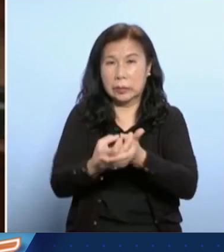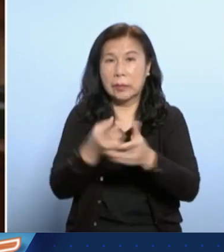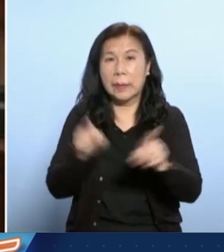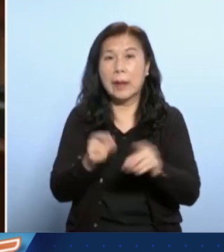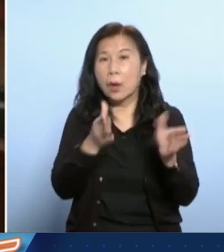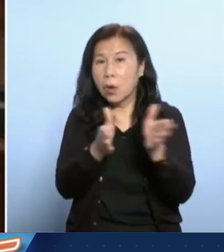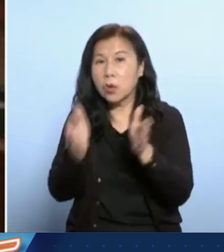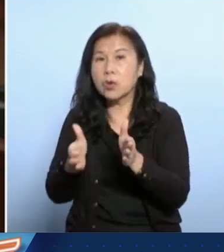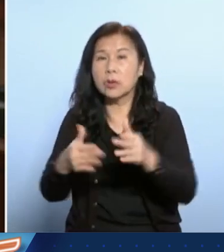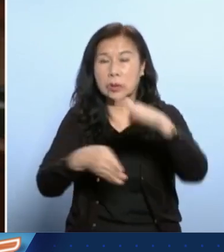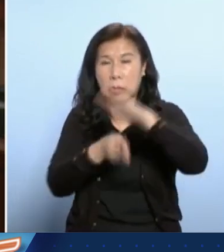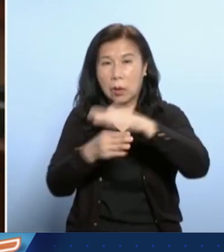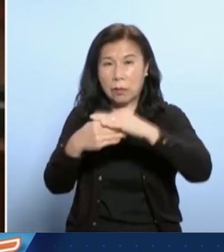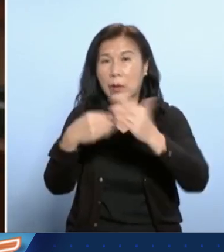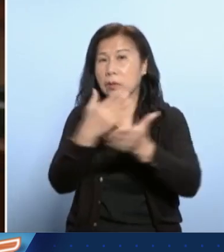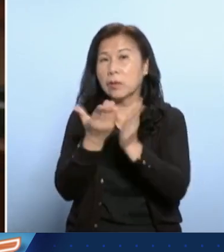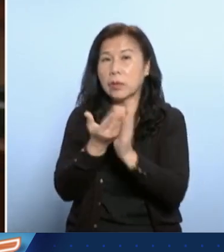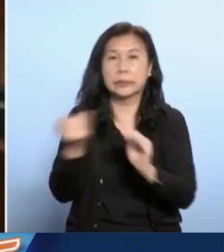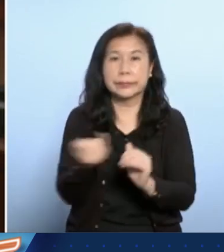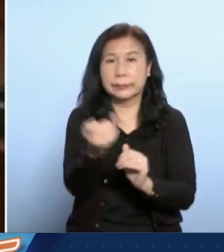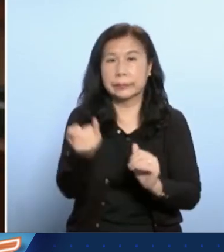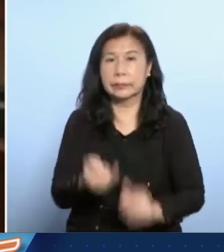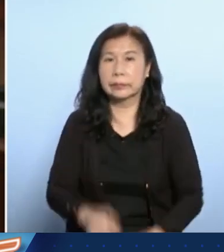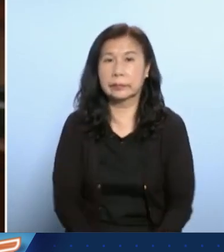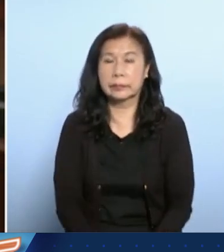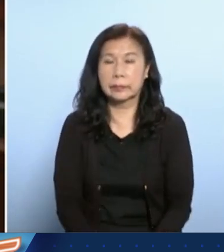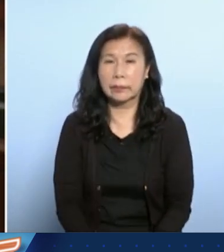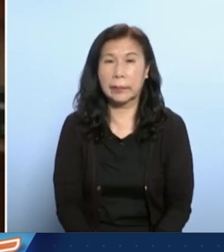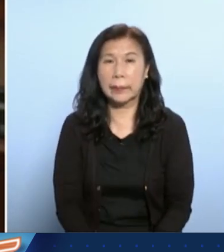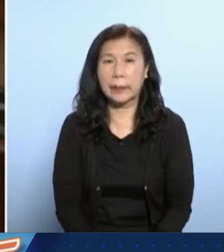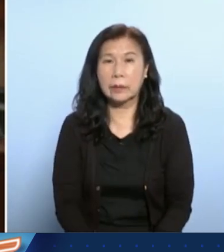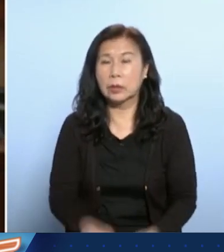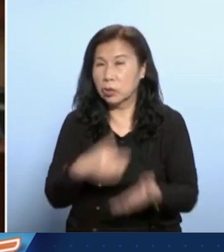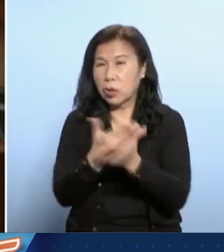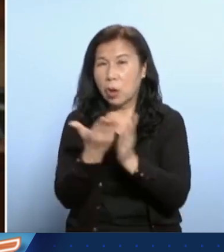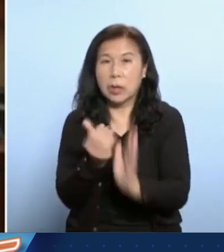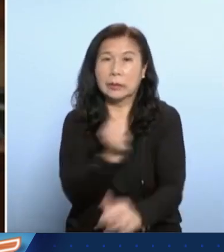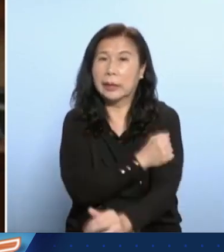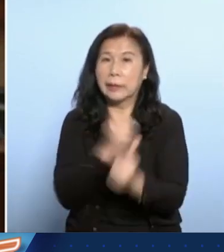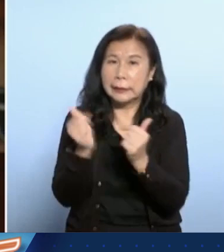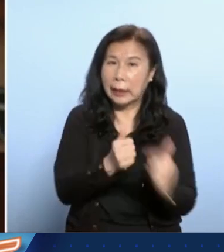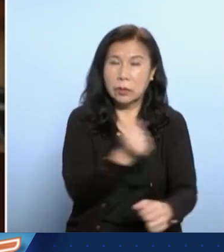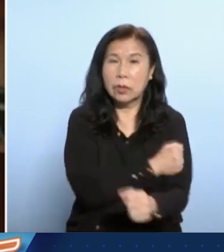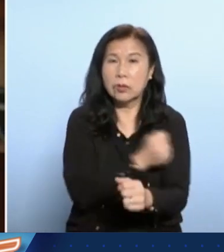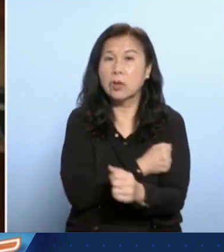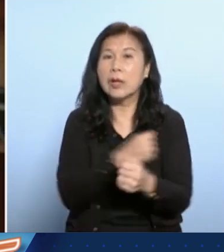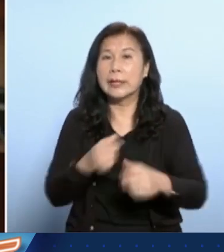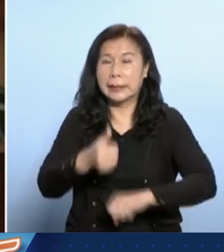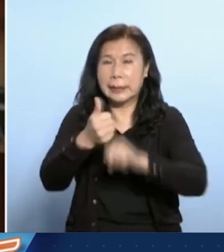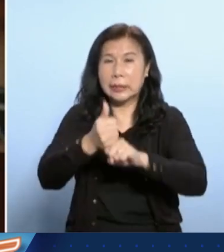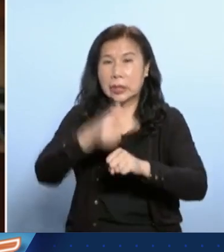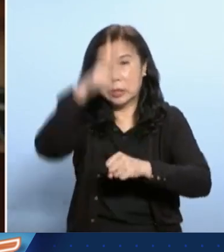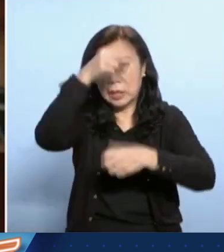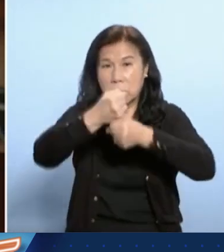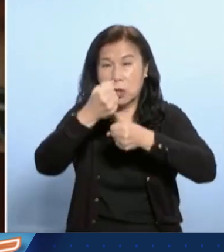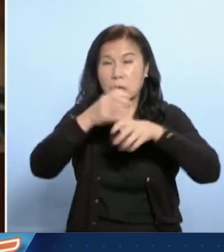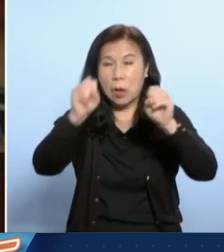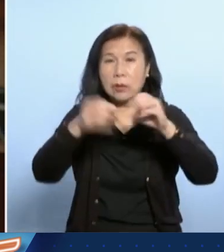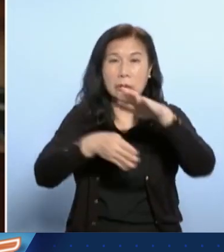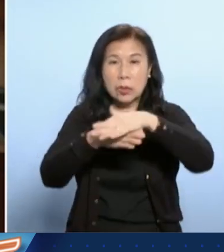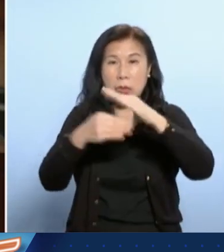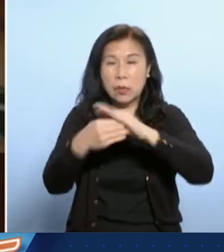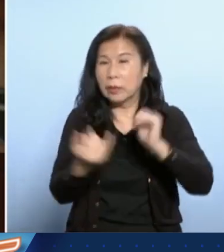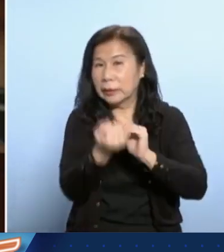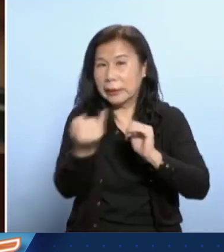係可以處理到呢個劏房問題。主席，關關難過關關過，我係支持咧呢一份施政報告嘅。面對劣質劏房咧，我